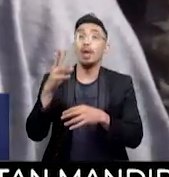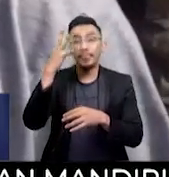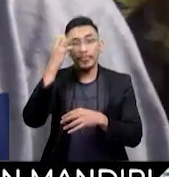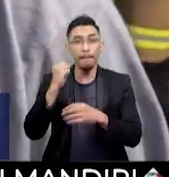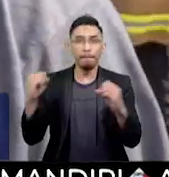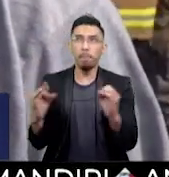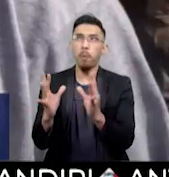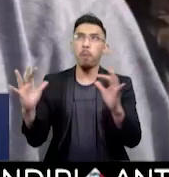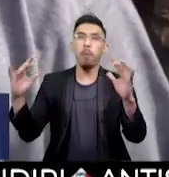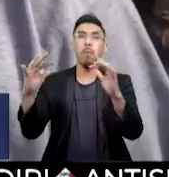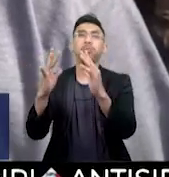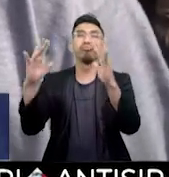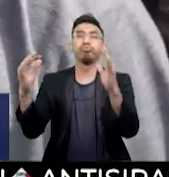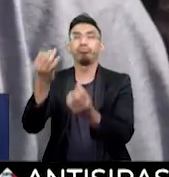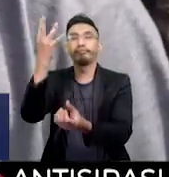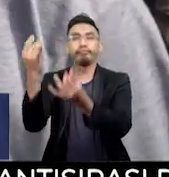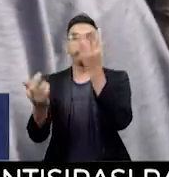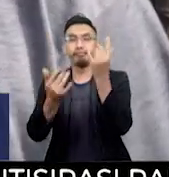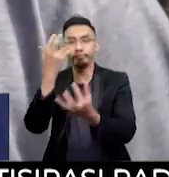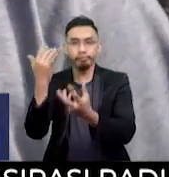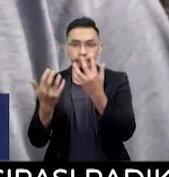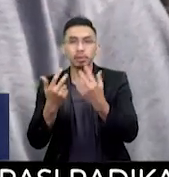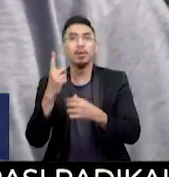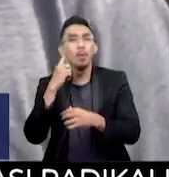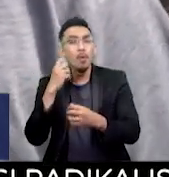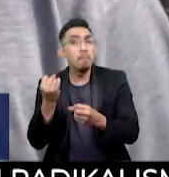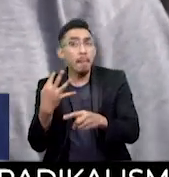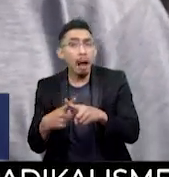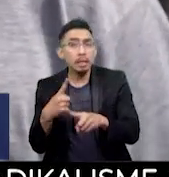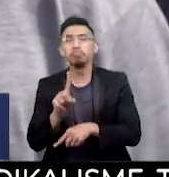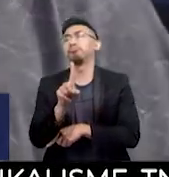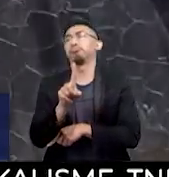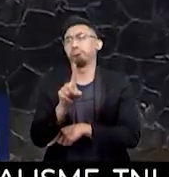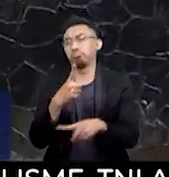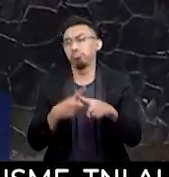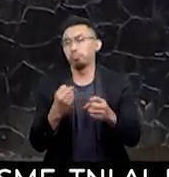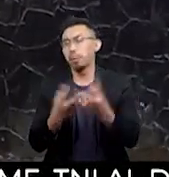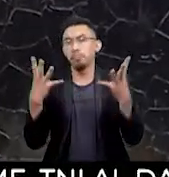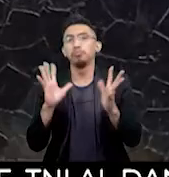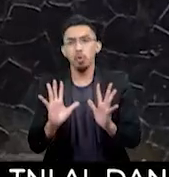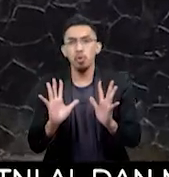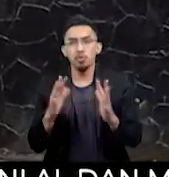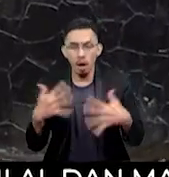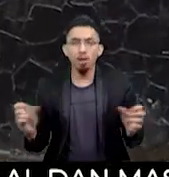tiba-tiba ledakan berapa kali, Pak? Satu langsung keluar asap melambung.